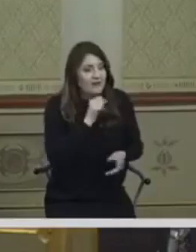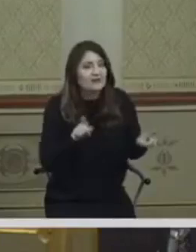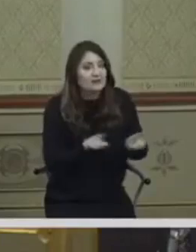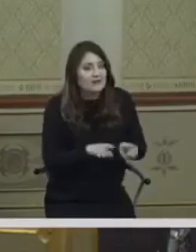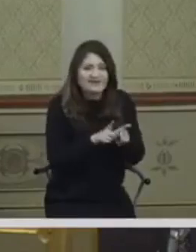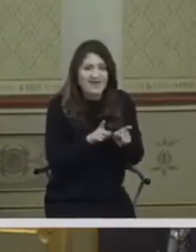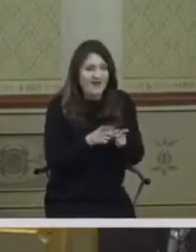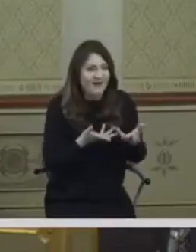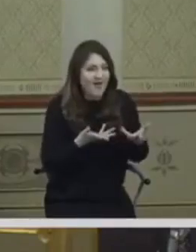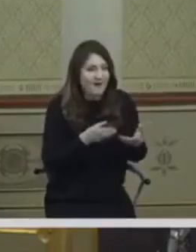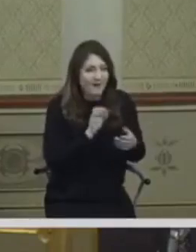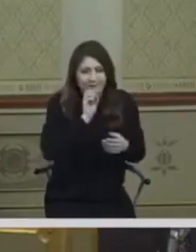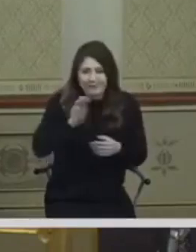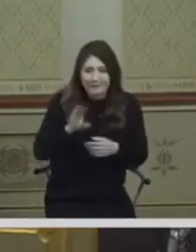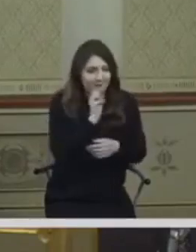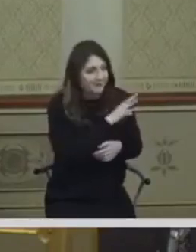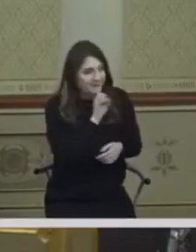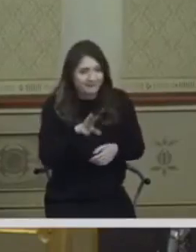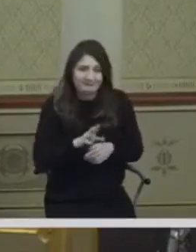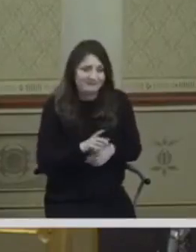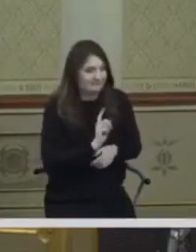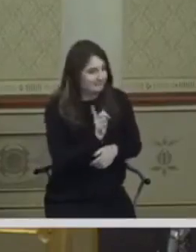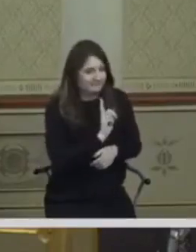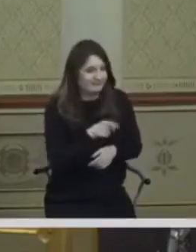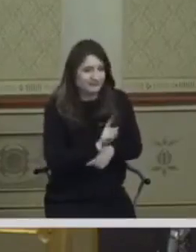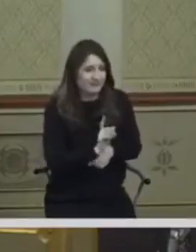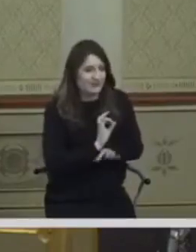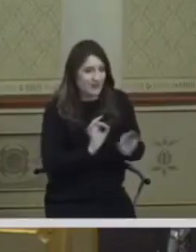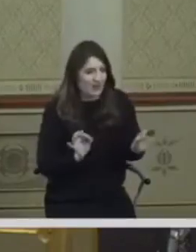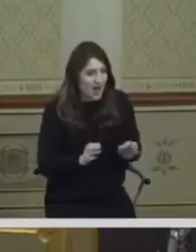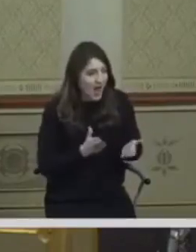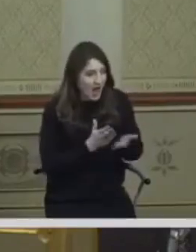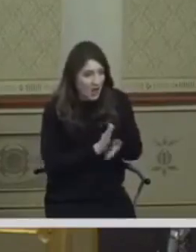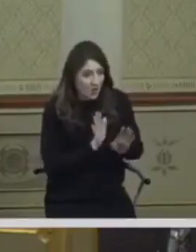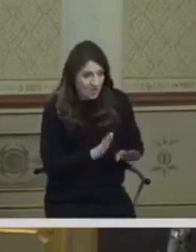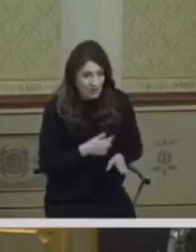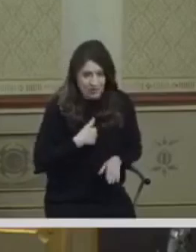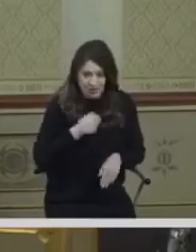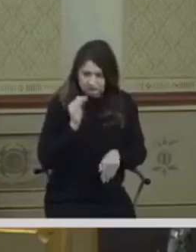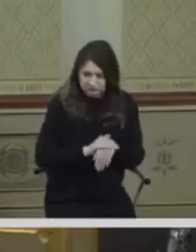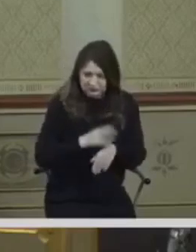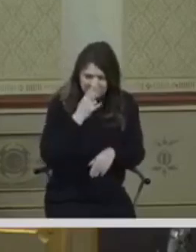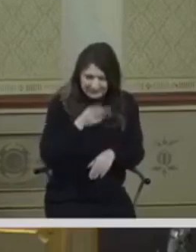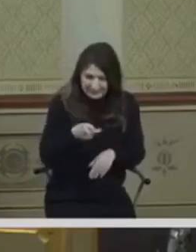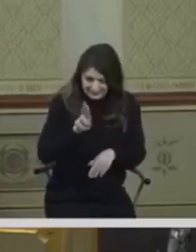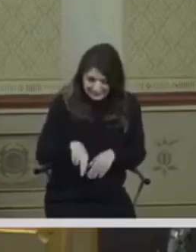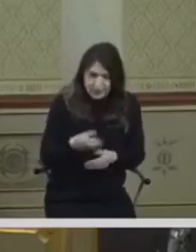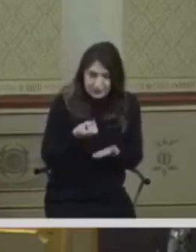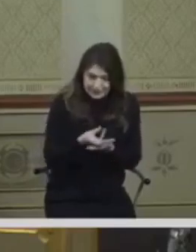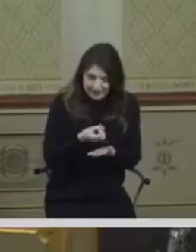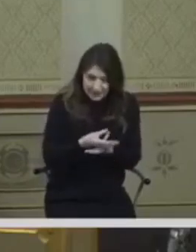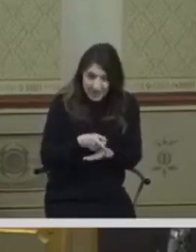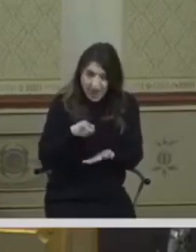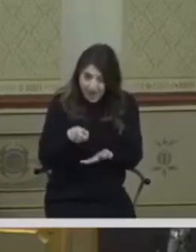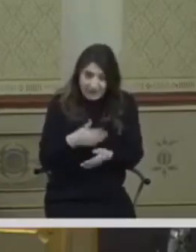sankcionirati krivca, da on nema toleranciju za nered i nemar, no ispao je još jednom potpuni lažljivac i opsjenar jer